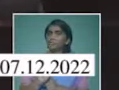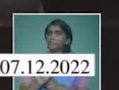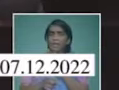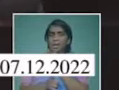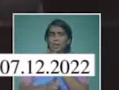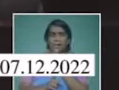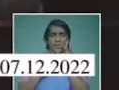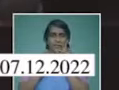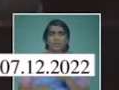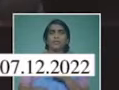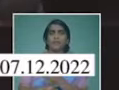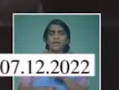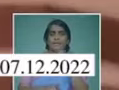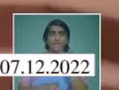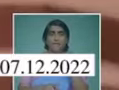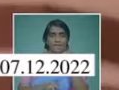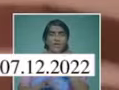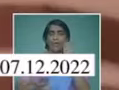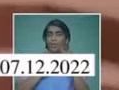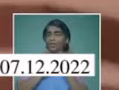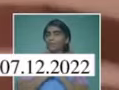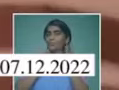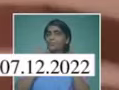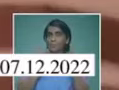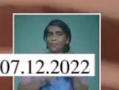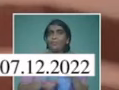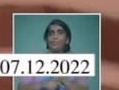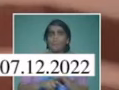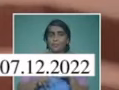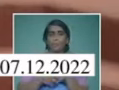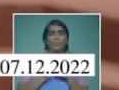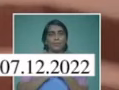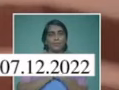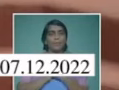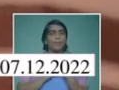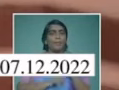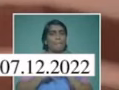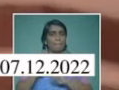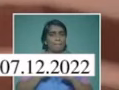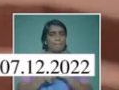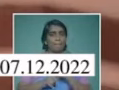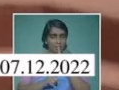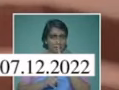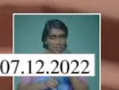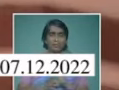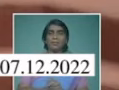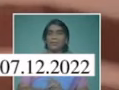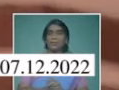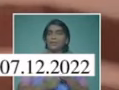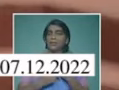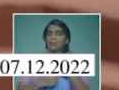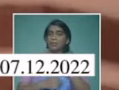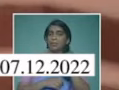பொய்யான செய்திகளை தான் இந்த நாடாளுமன்றத்துக்கு இந்த அவைக்கு தெரியப்படுத்துகிற. கிராஞ்சியை பொறுத்த வகையில்